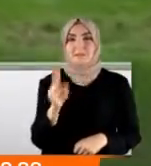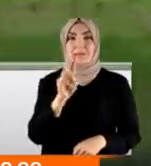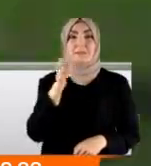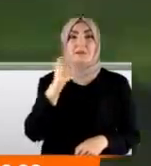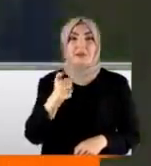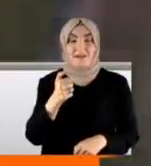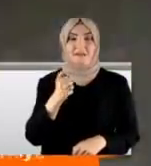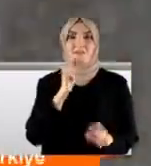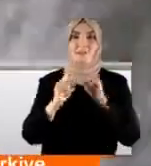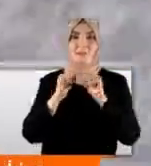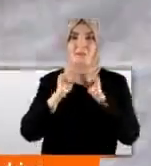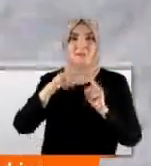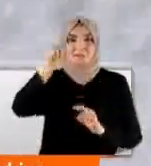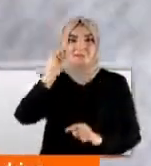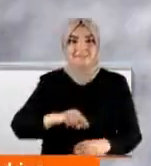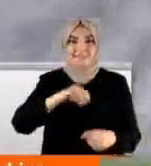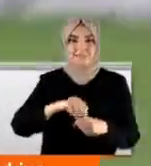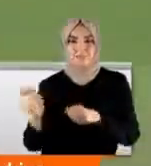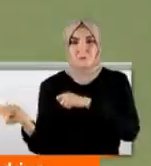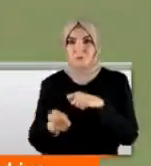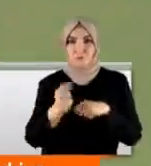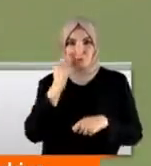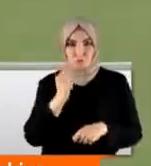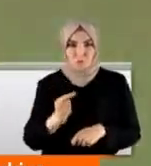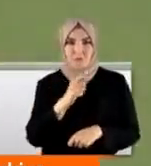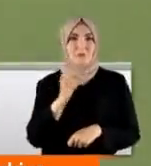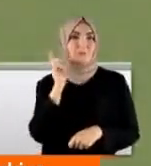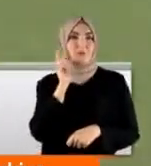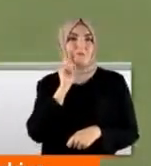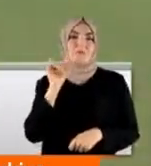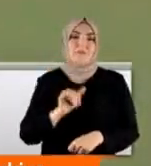vuruşla hem doğum gününü kutladı hem de unvanının hakkını verdi.